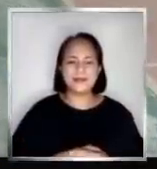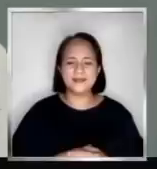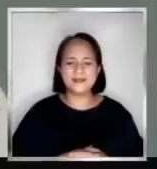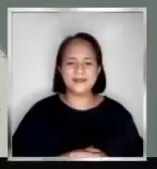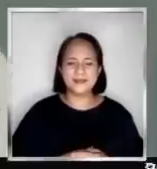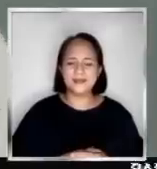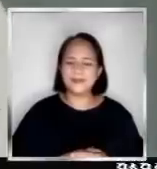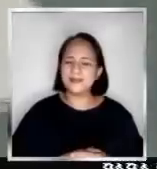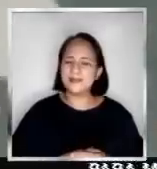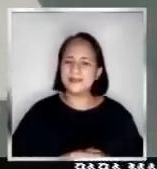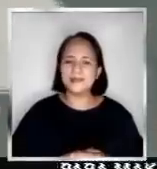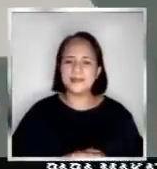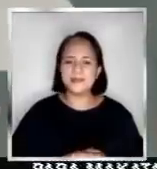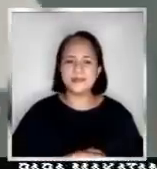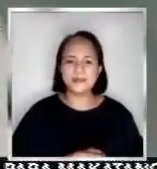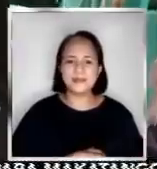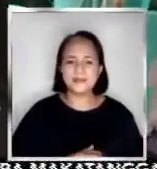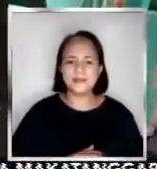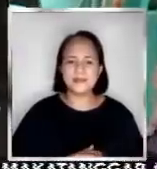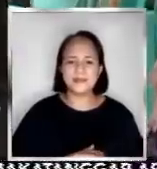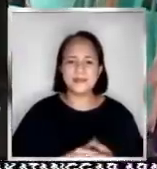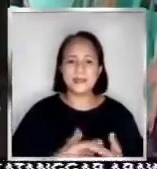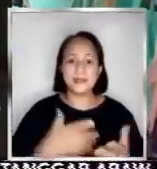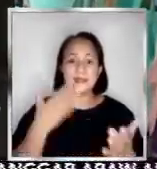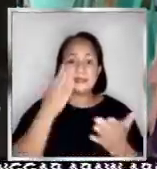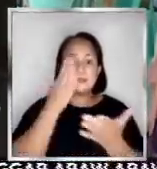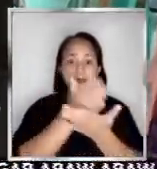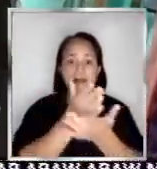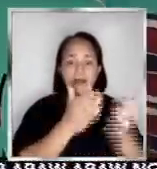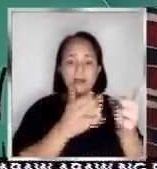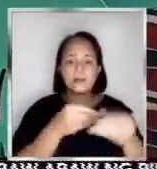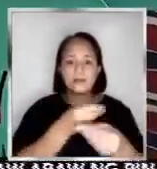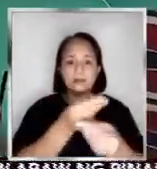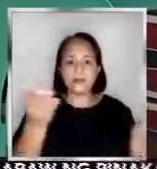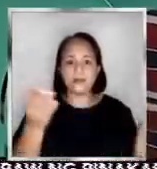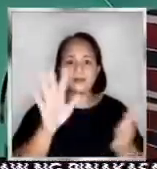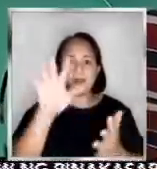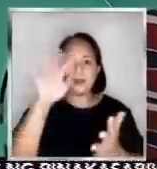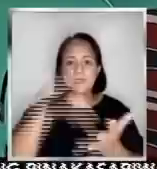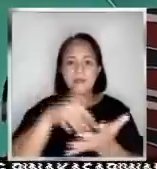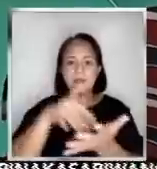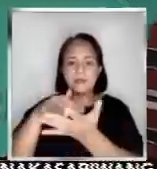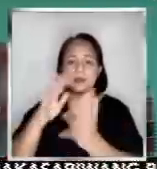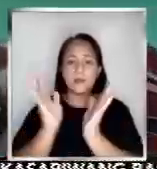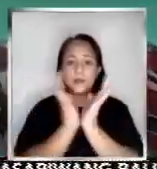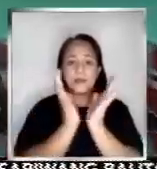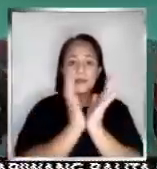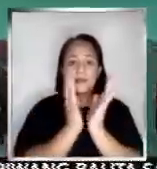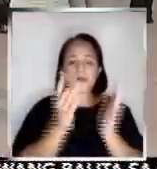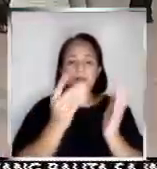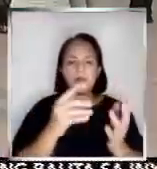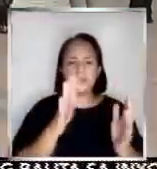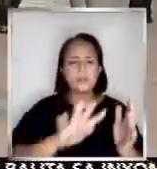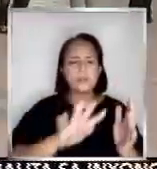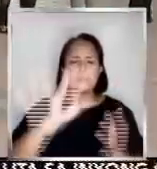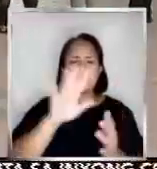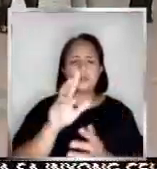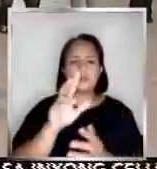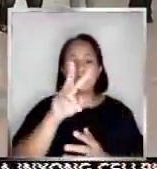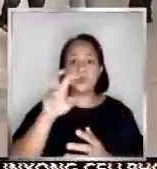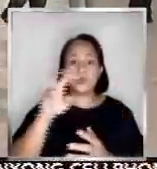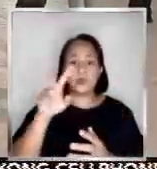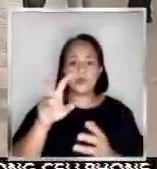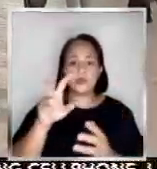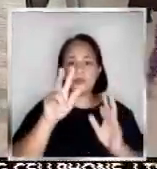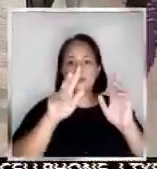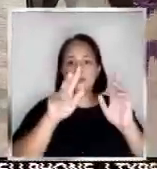Inabutan naming namimigay ng 2,000 pisong ayuda ang DSWD sa mahigit 200 locally stranded individual sa Villamor Air